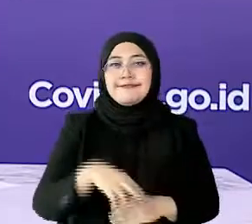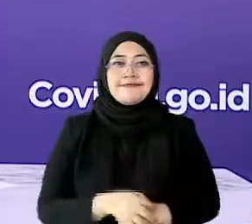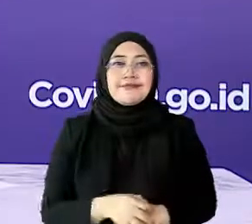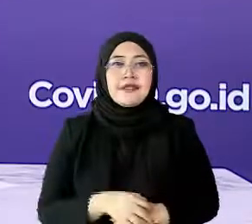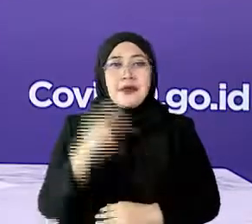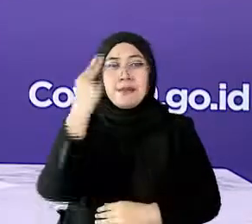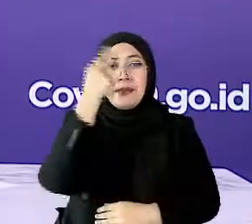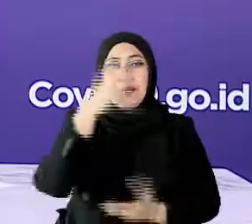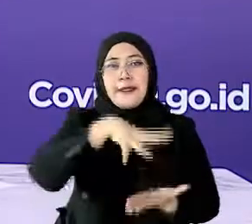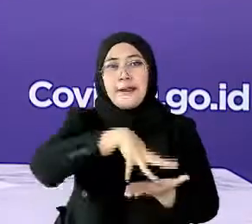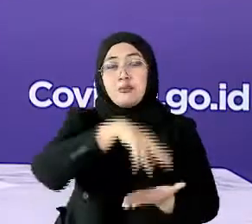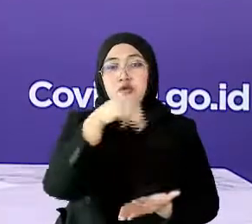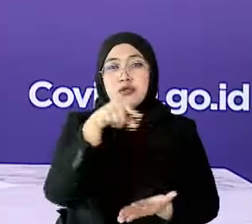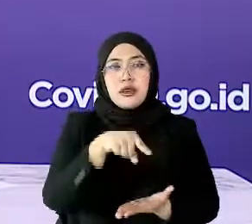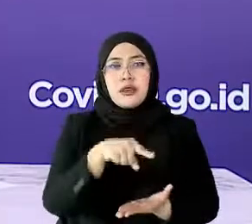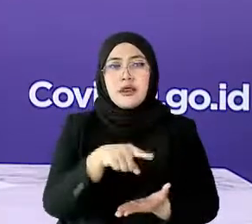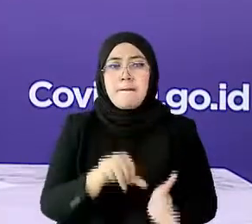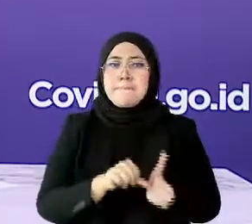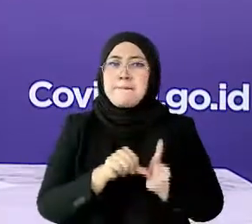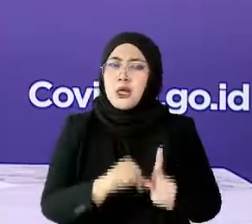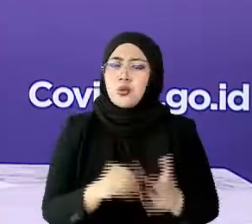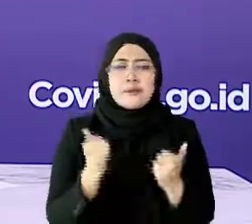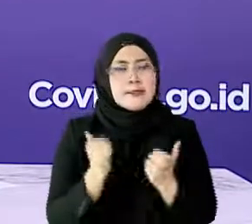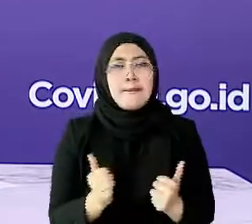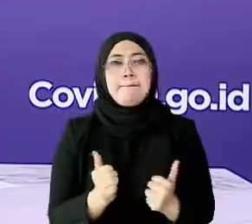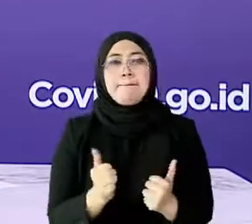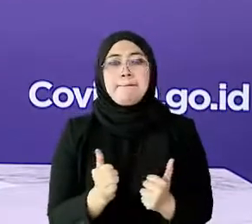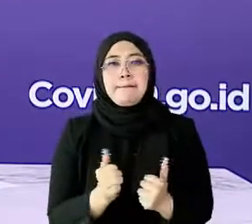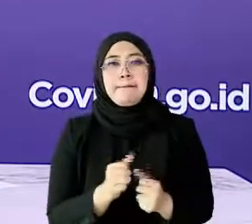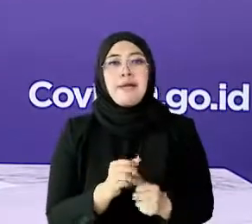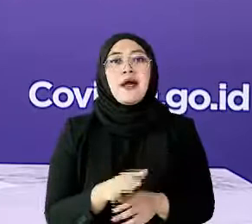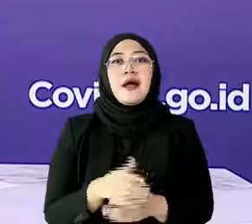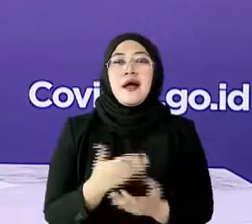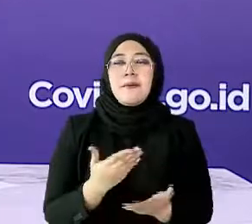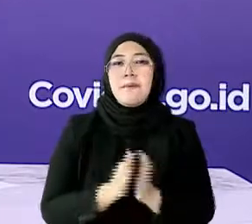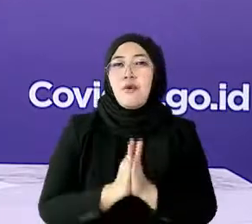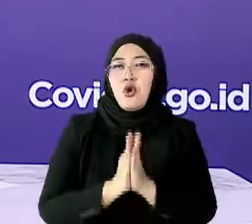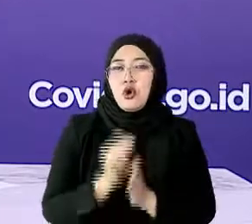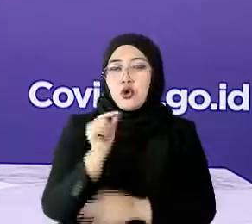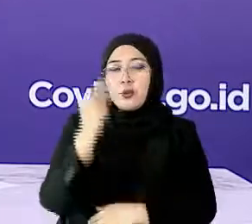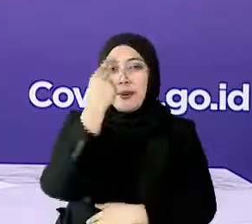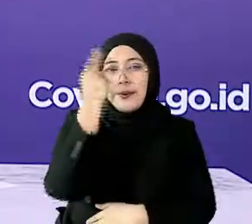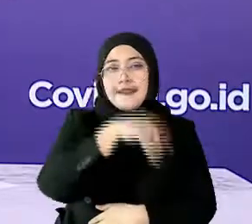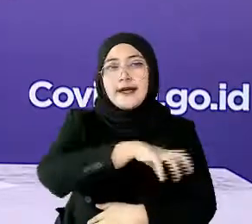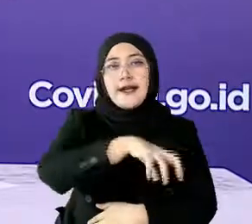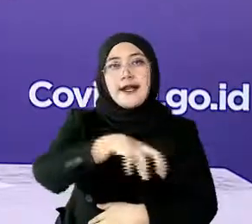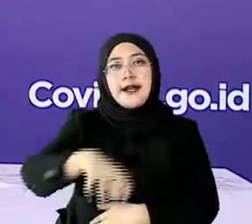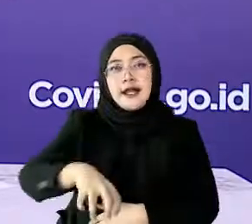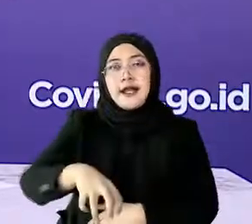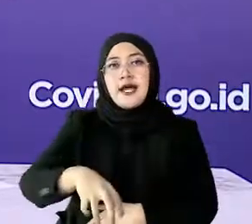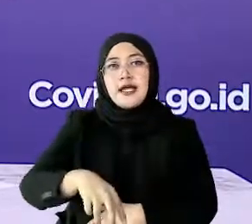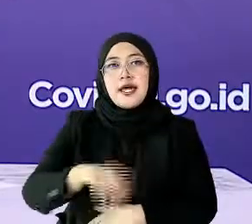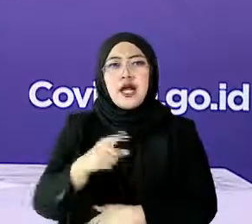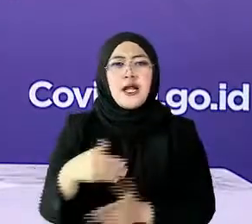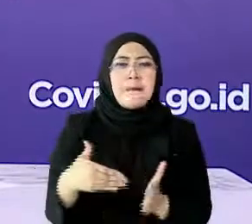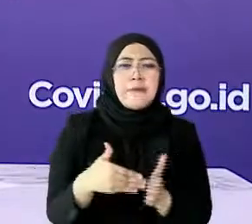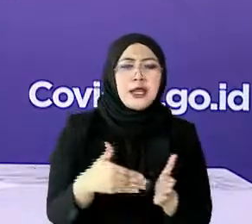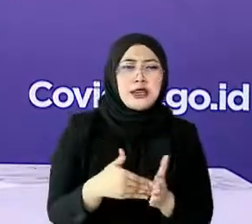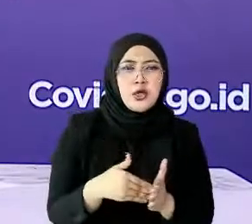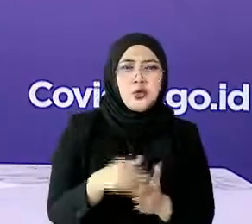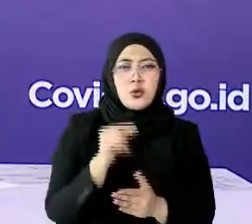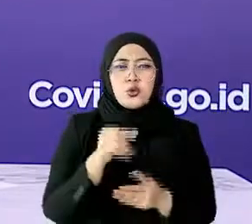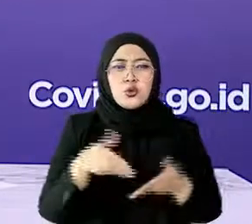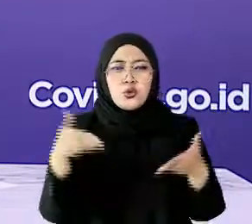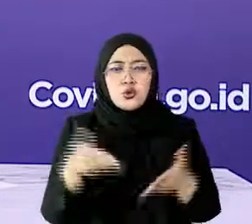pemerintah pusat akan siap membantu pelaksanaannya sehingga dimohon bagi pemerintah daerah yang mengalami kendala khususnya